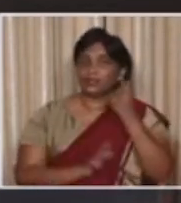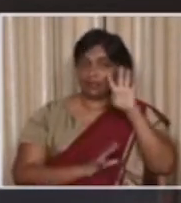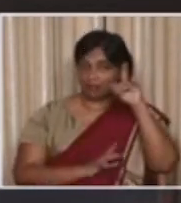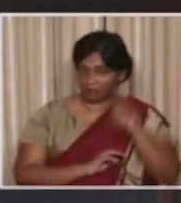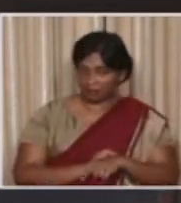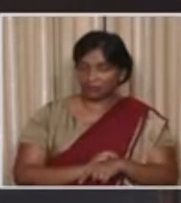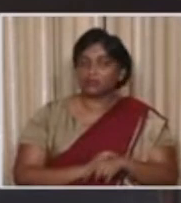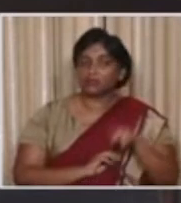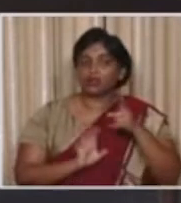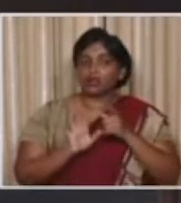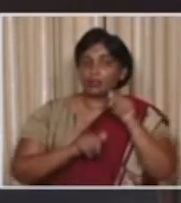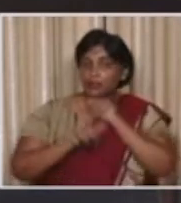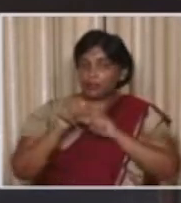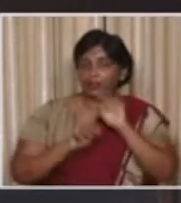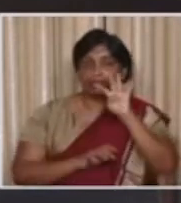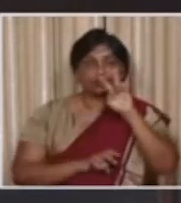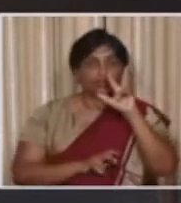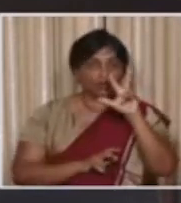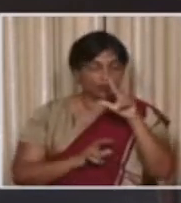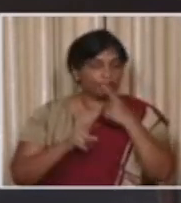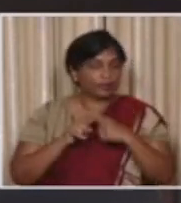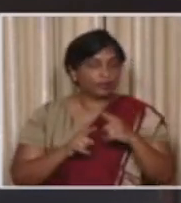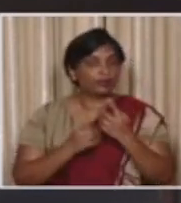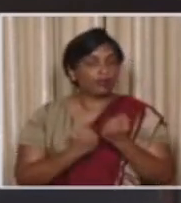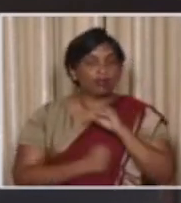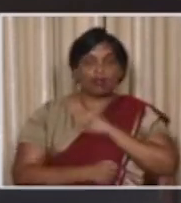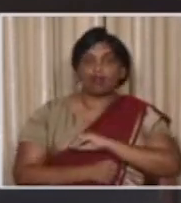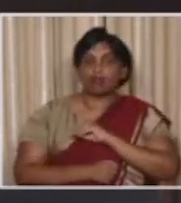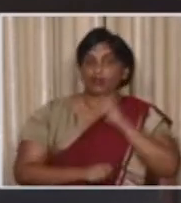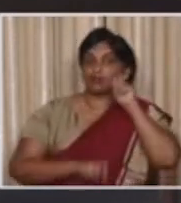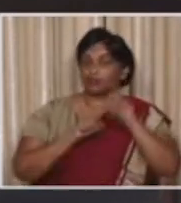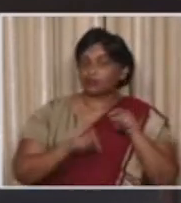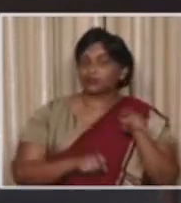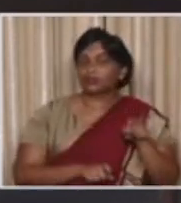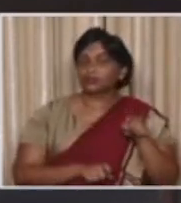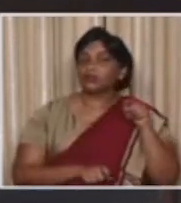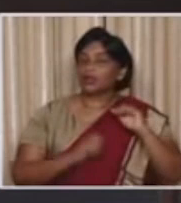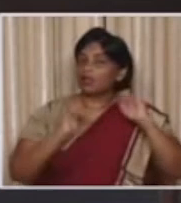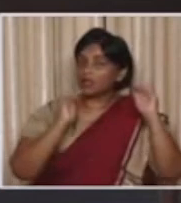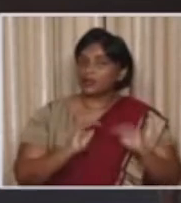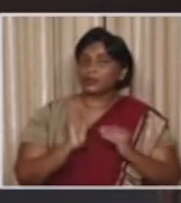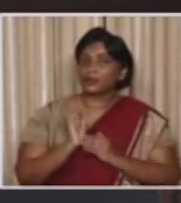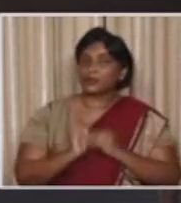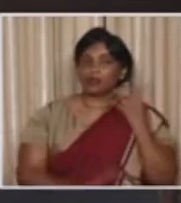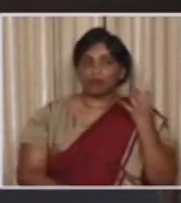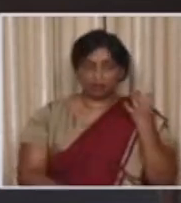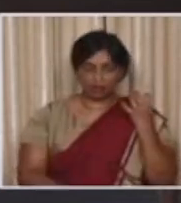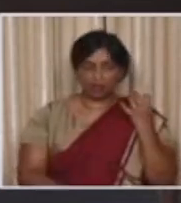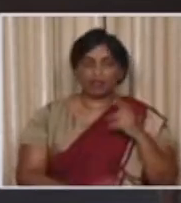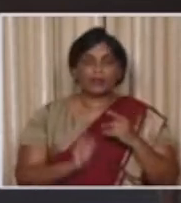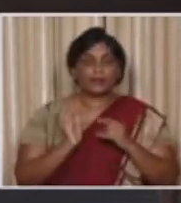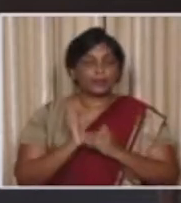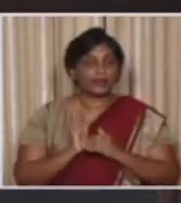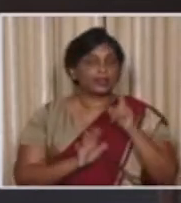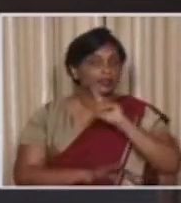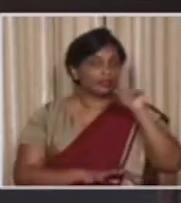14,000. මේ ඖෂධ 48න් පමණක් ලැබුණු ලාභය තමයි ජනතාව ඒක අඩු වුණා මිලියන 4,000කට. ඒතකොට මිලියන